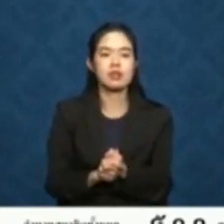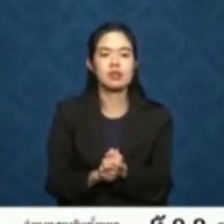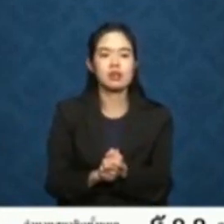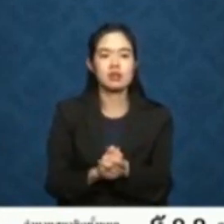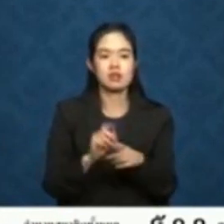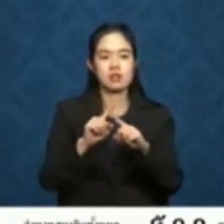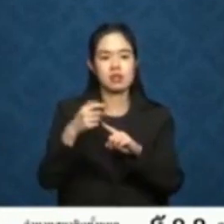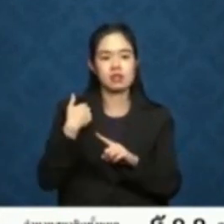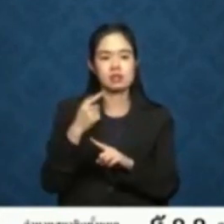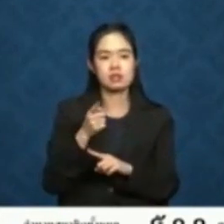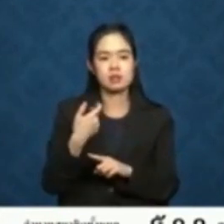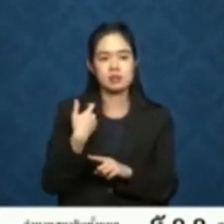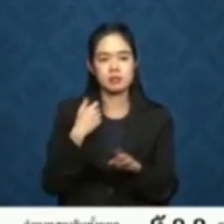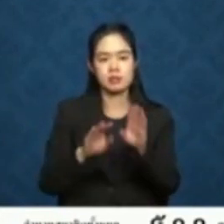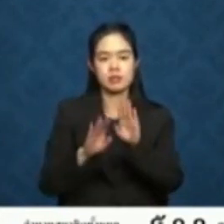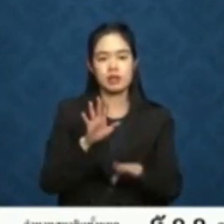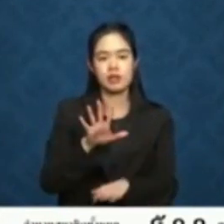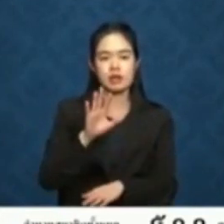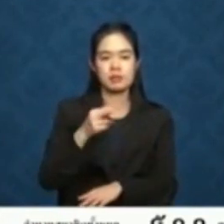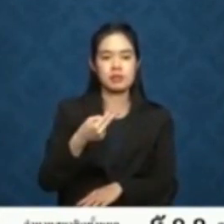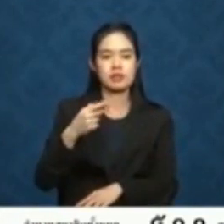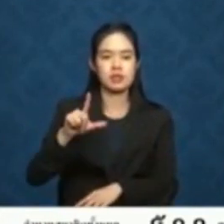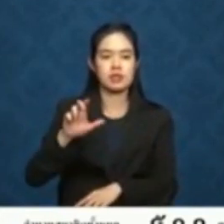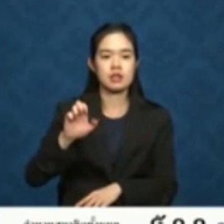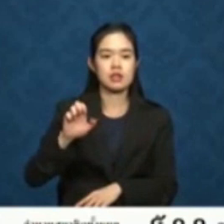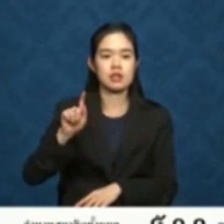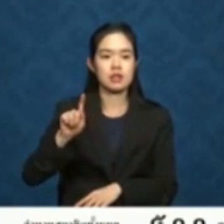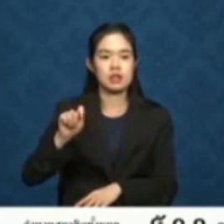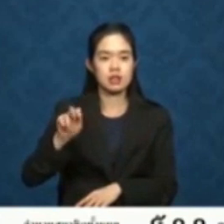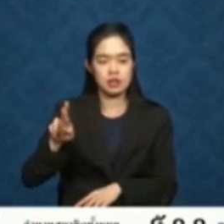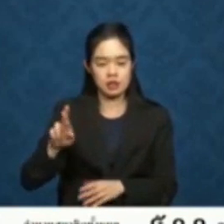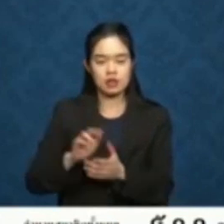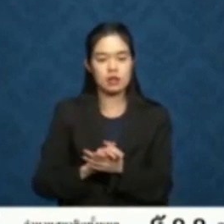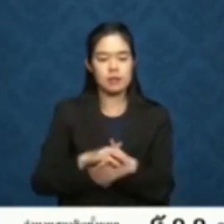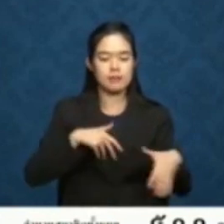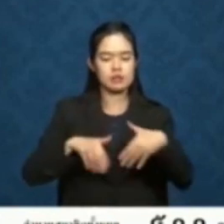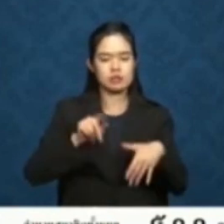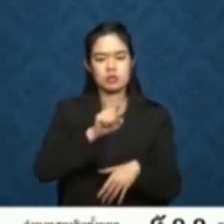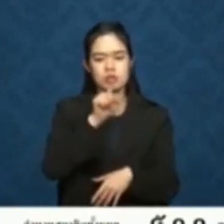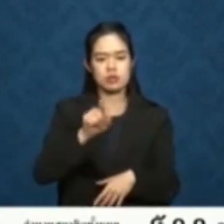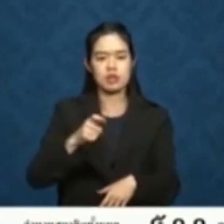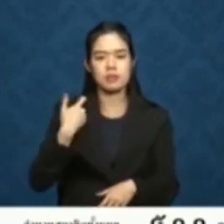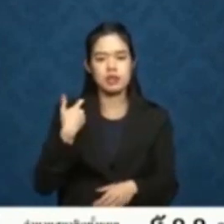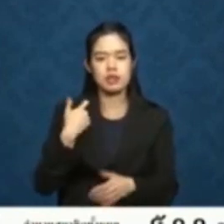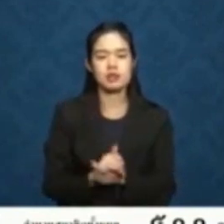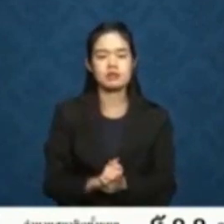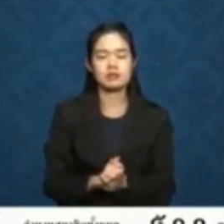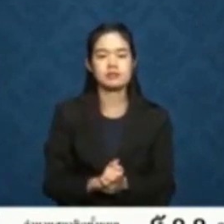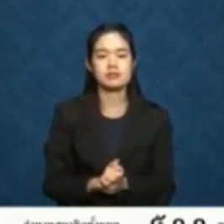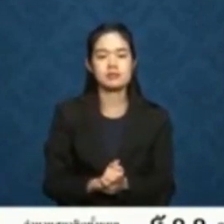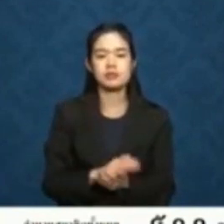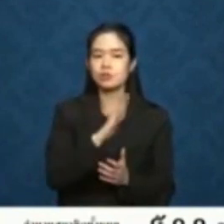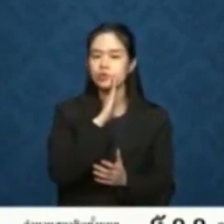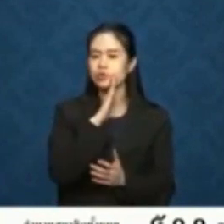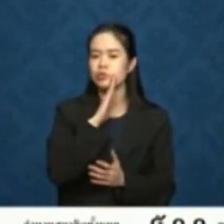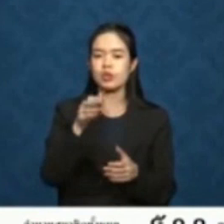าณการรั่วไหลเพียง 50,000 ลิตรเท่านั้นครับซึ่งเป็นสิ่งที่สร้างความสงสัยให้พี่น้องประชาชนในพื้นที่เป็นอย่างมากครับเอาละครับท่านประธาน